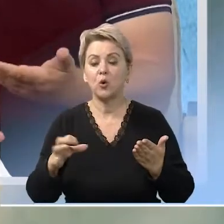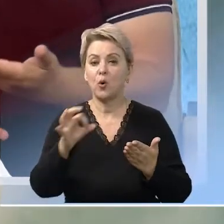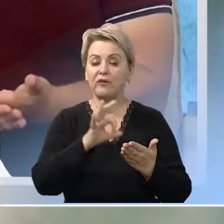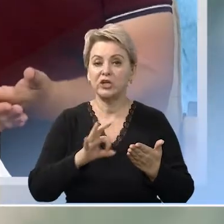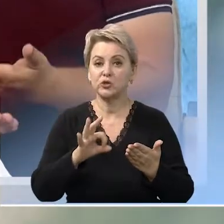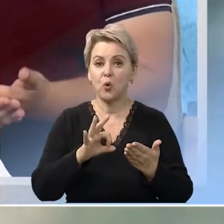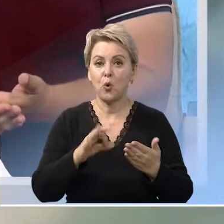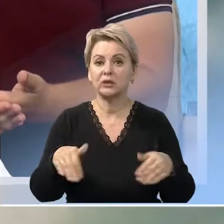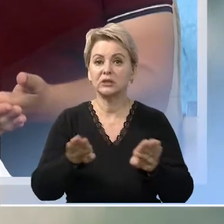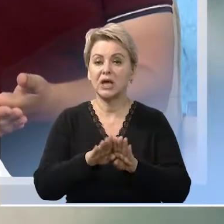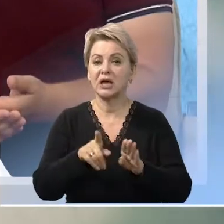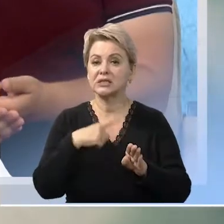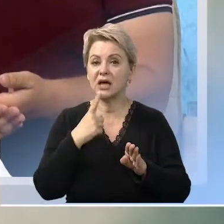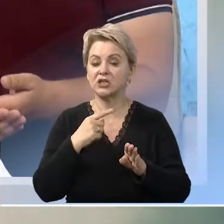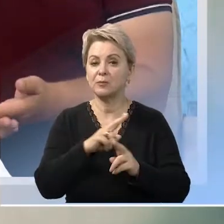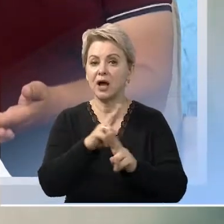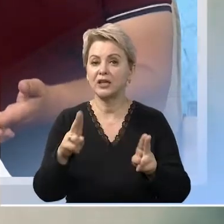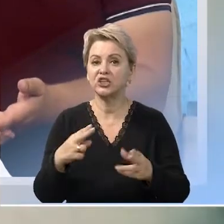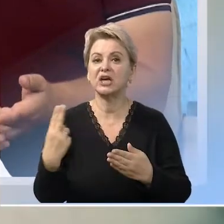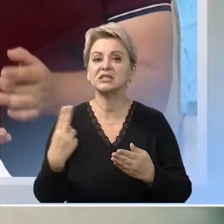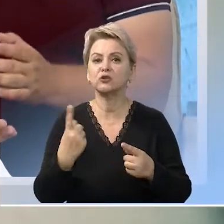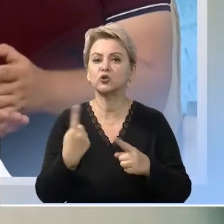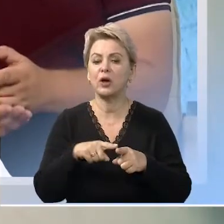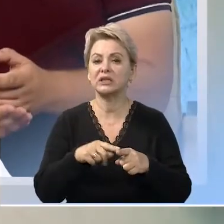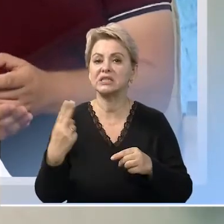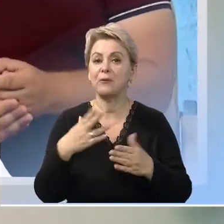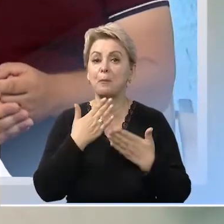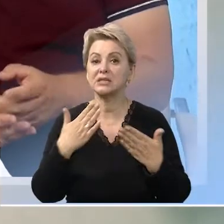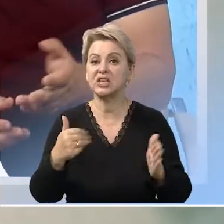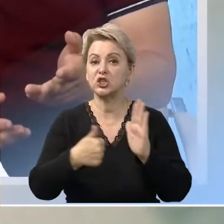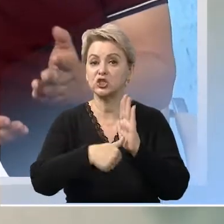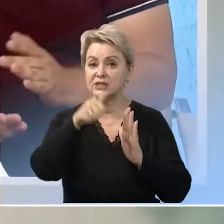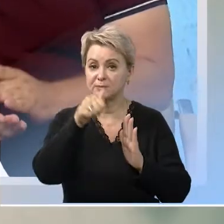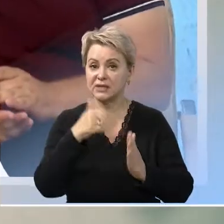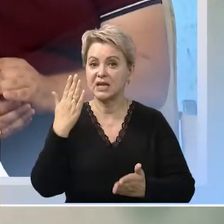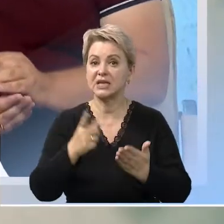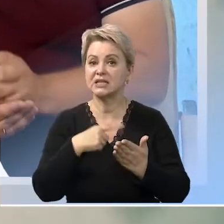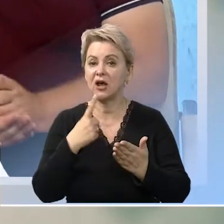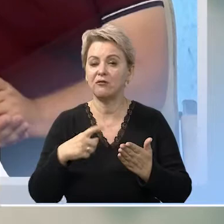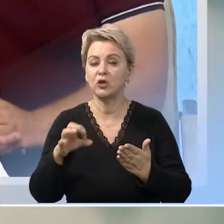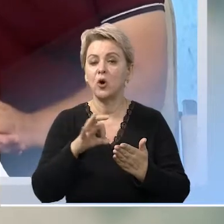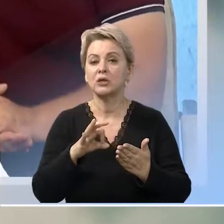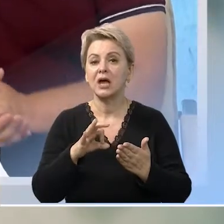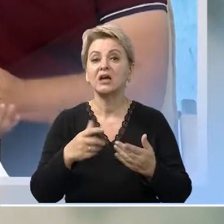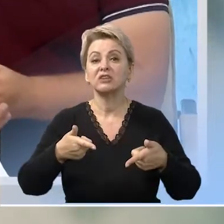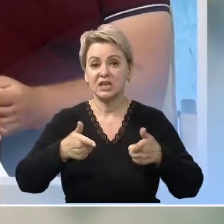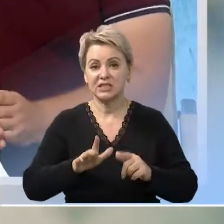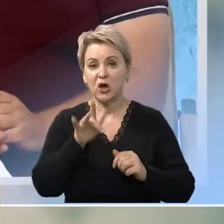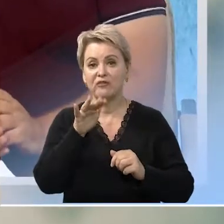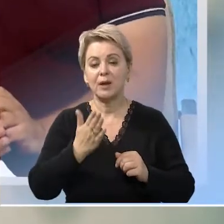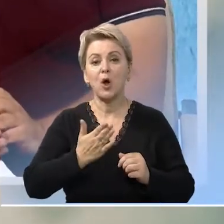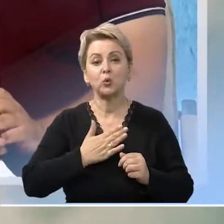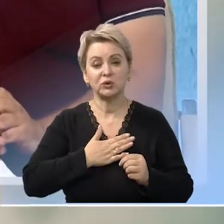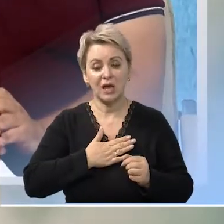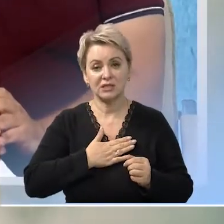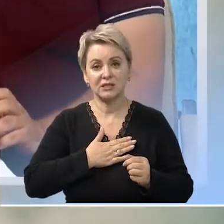говорить так скажем, о каких-то цифрах, что это за цифры за последние полгода, если говорить о статистике? В настоящее время